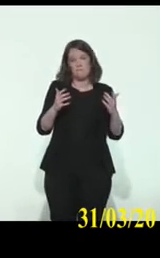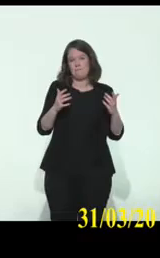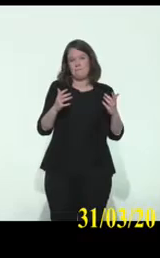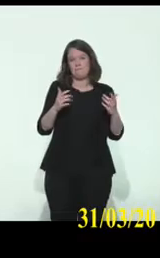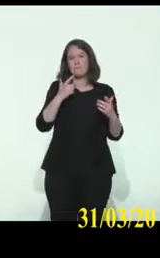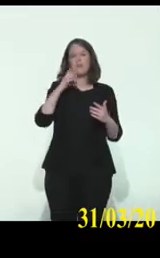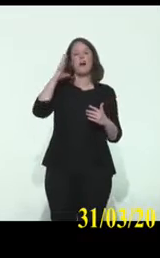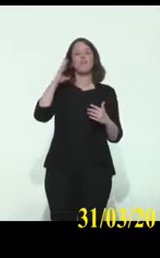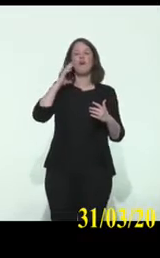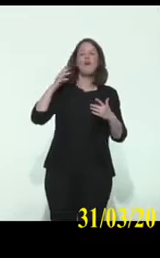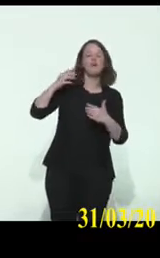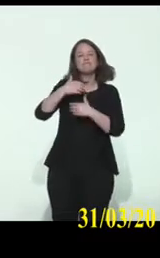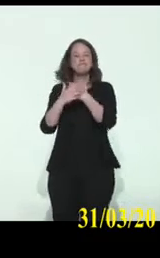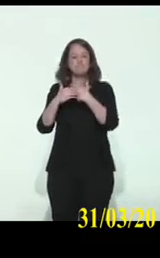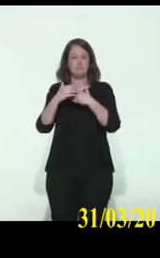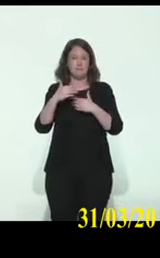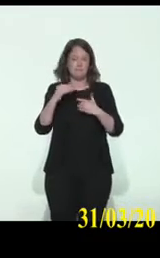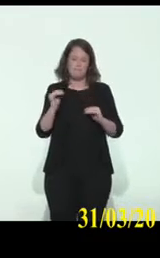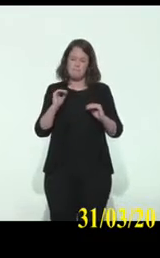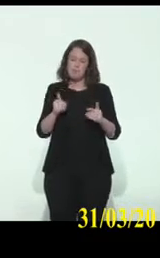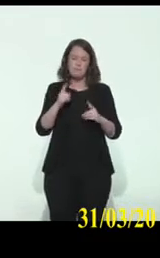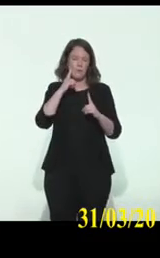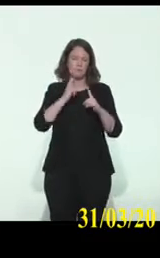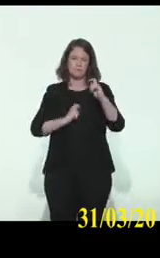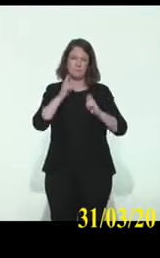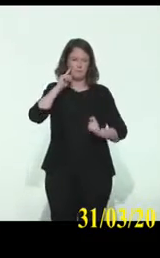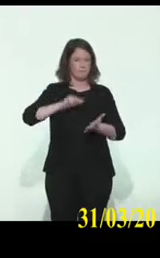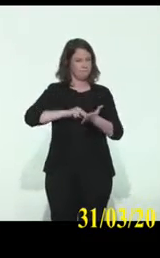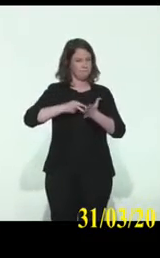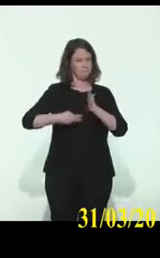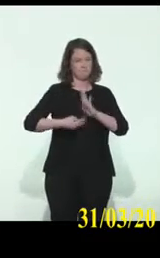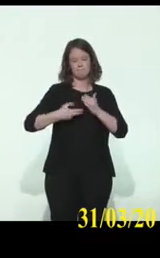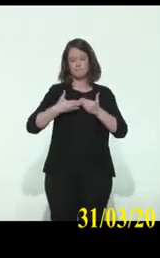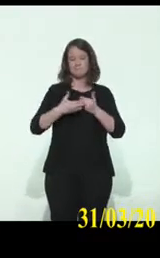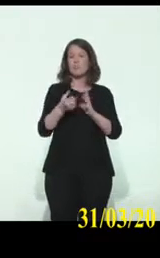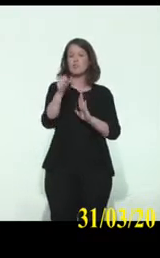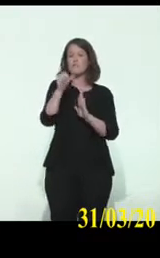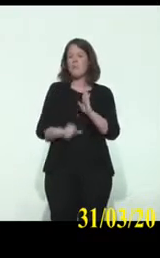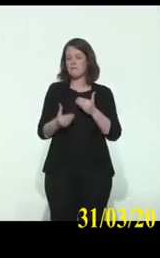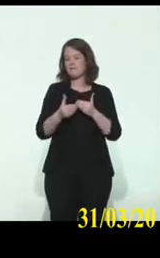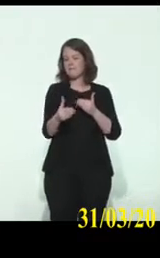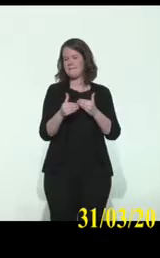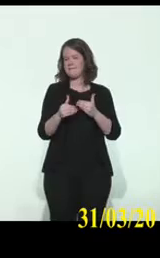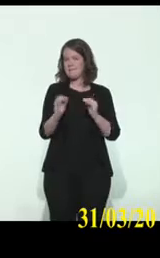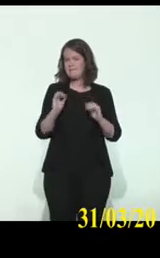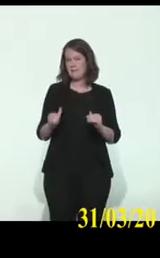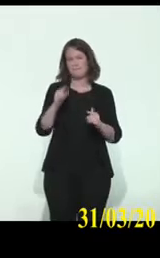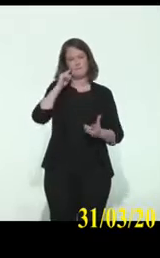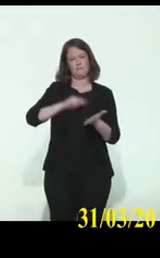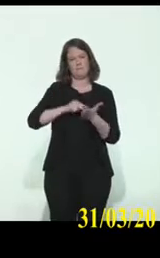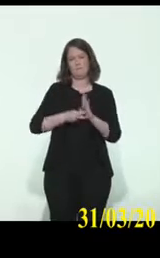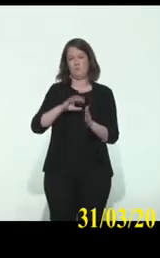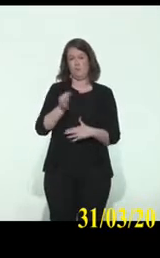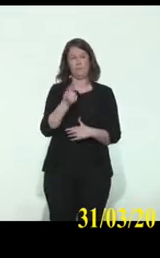avions avant, au moins durant cette période de quelques mois où nous n'avons pas encore de garantie, non seulement sur l'immunité collective,